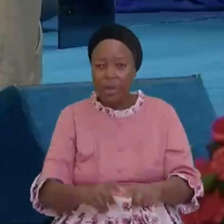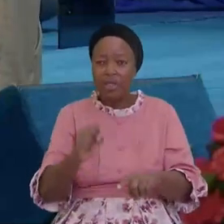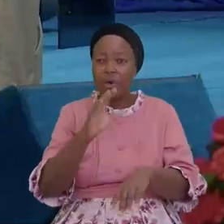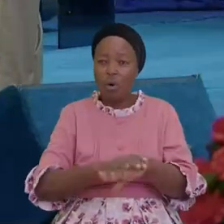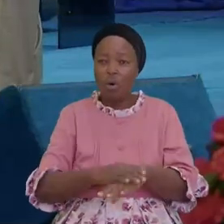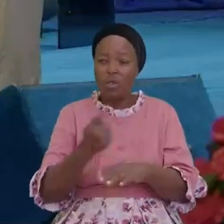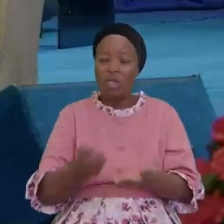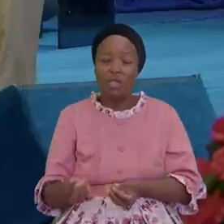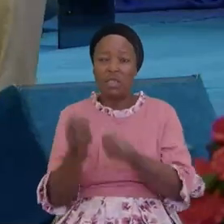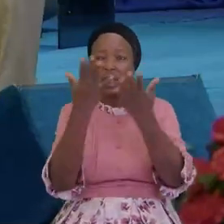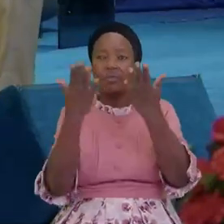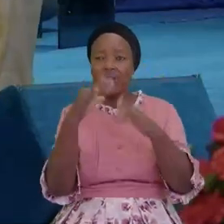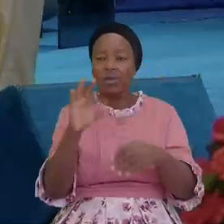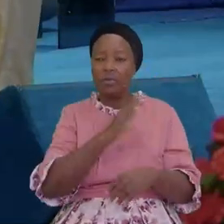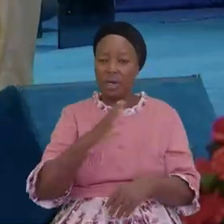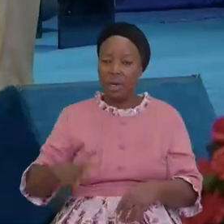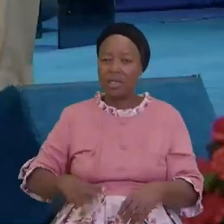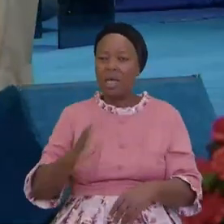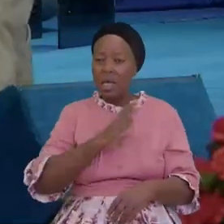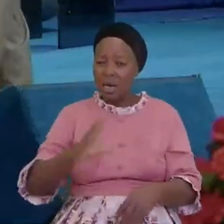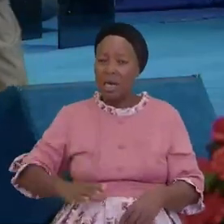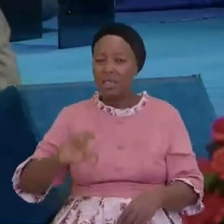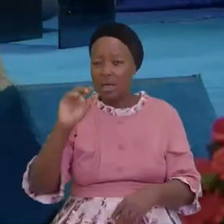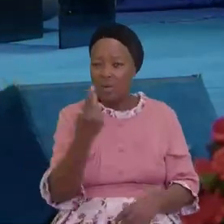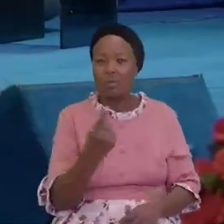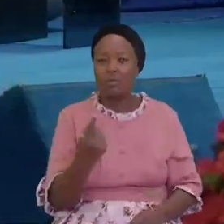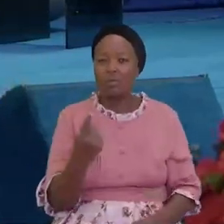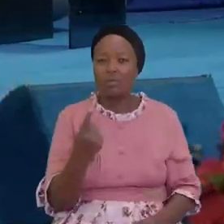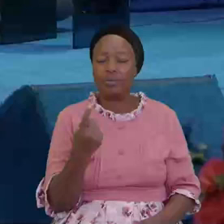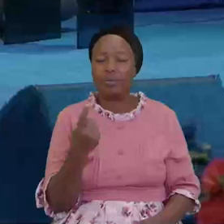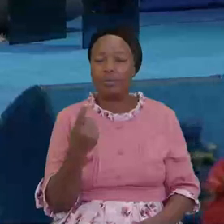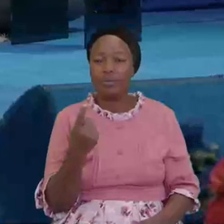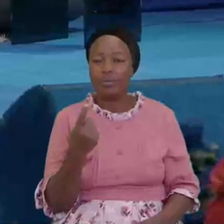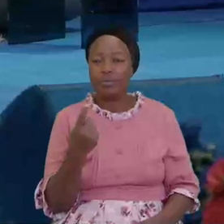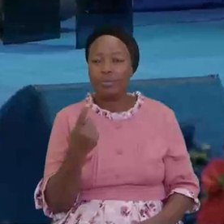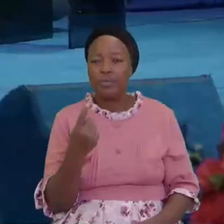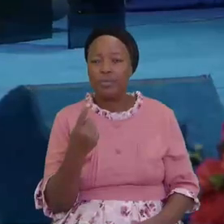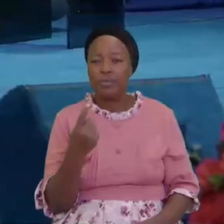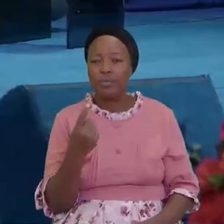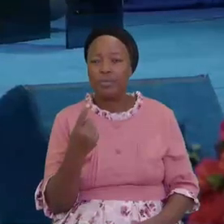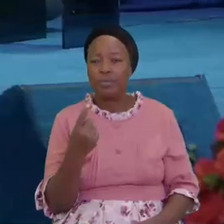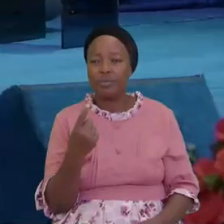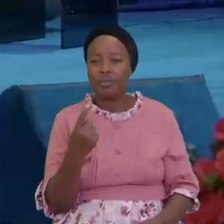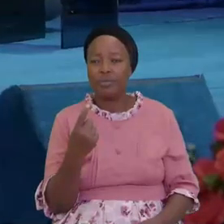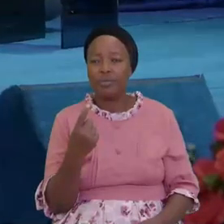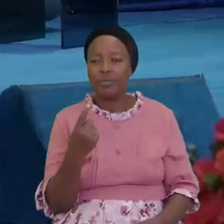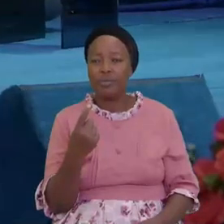quand tu sais que ton salut dépend du sacrifice de Christ et de Christ seul.